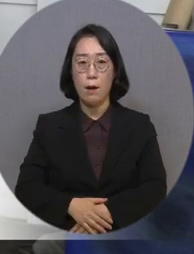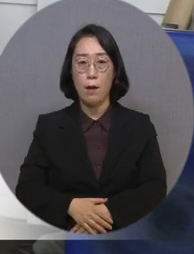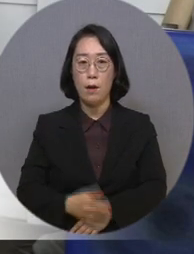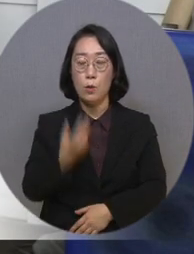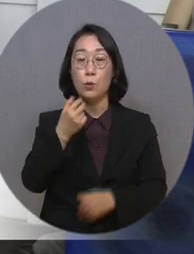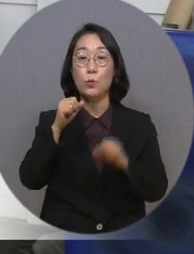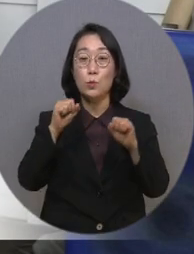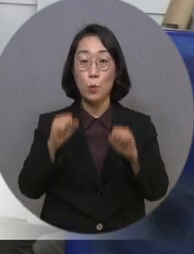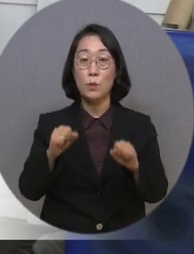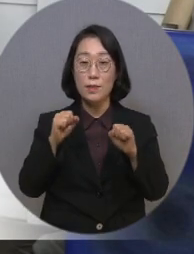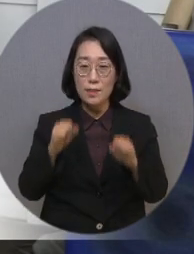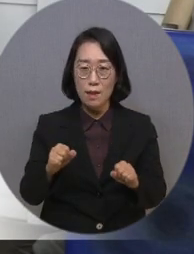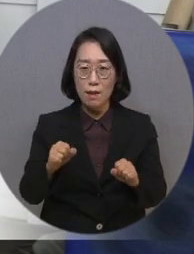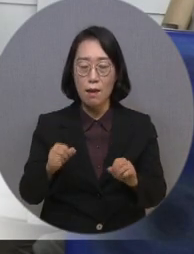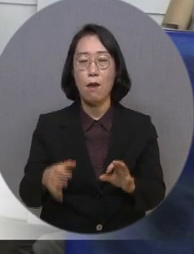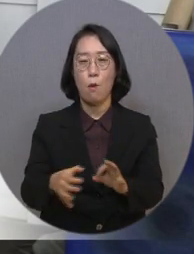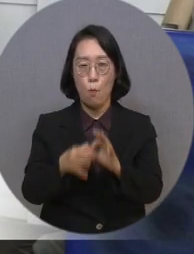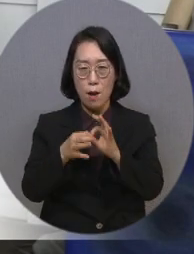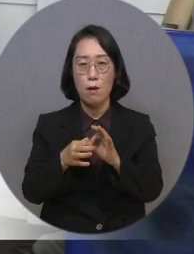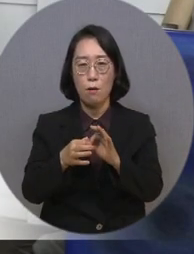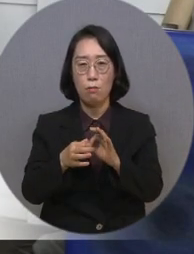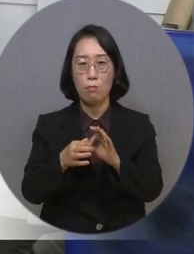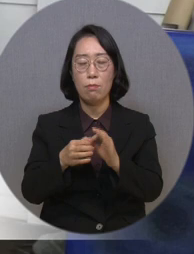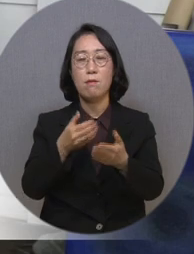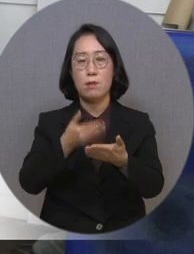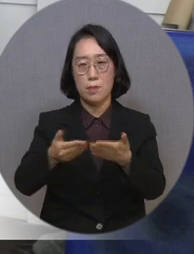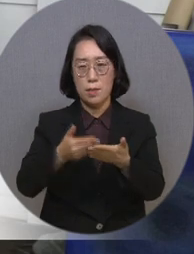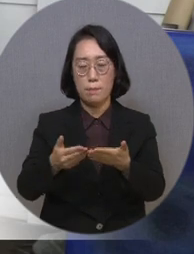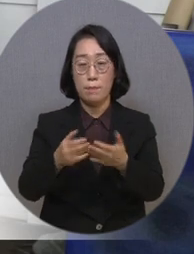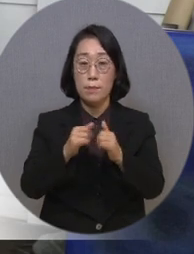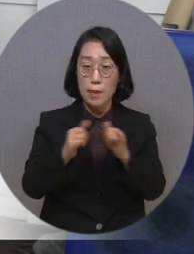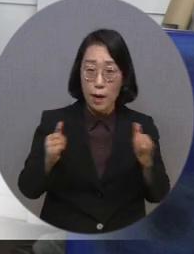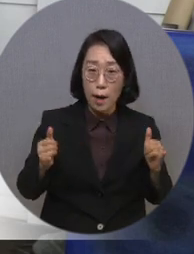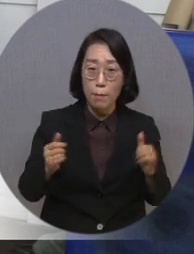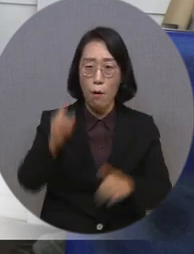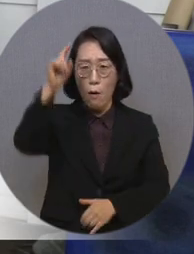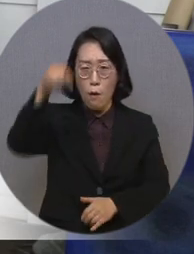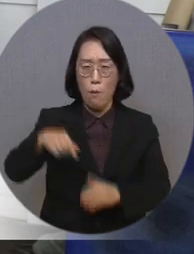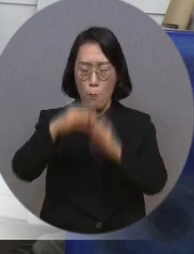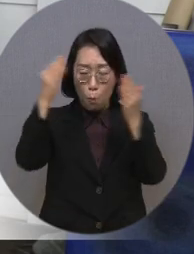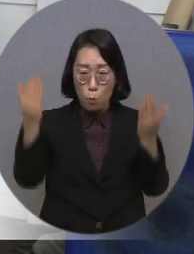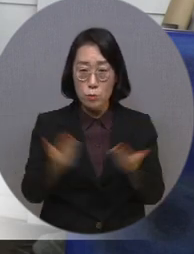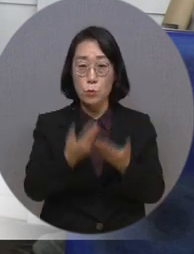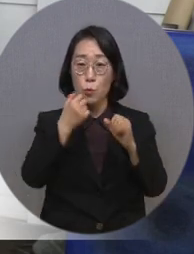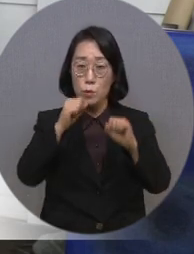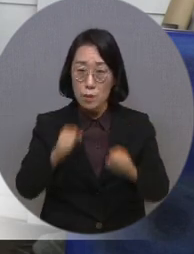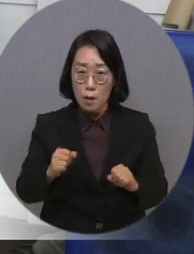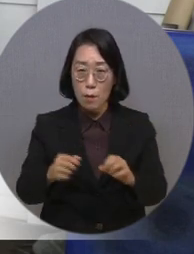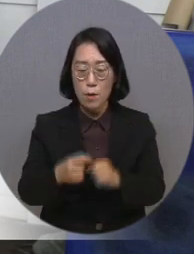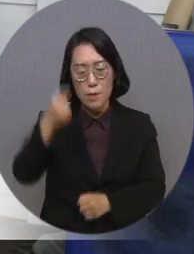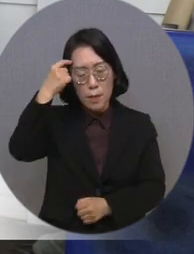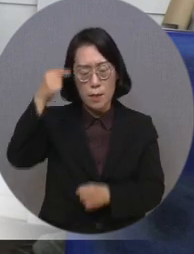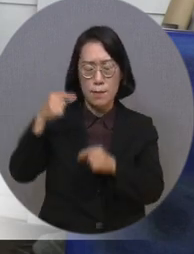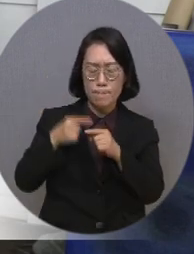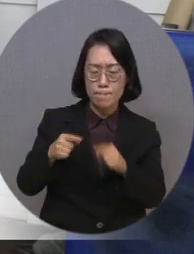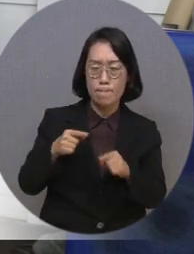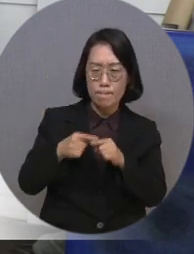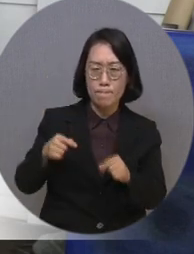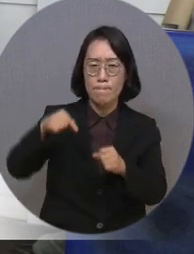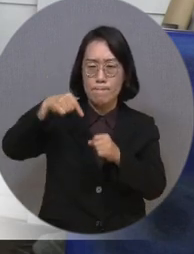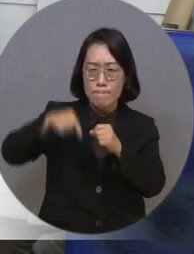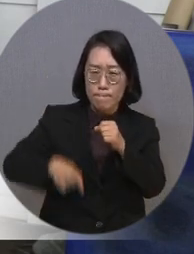존재론이거든요. 제 작품은 존재론이고 인간 존재와 우주 만물의 존재에 대해서 사색하고